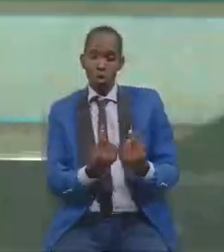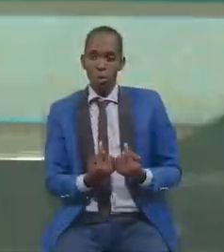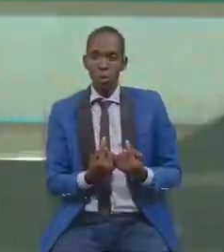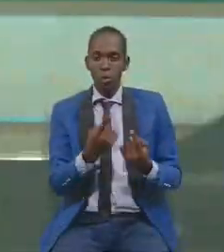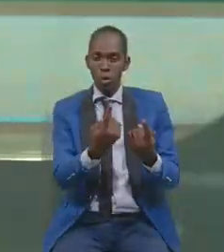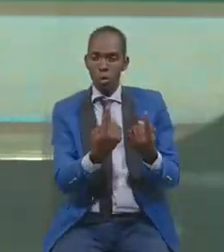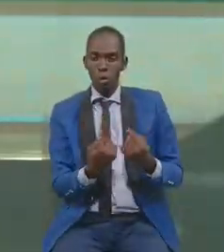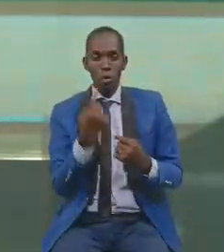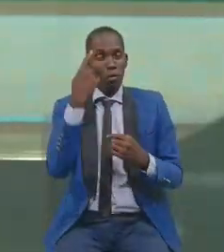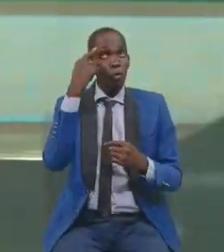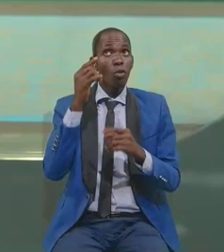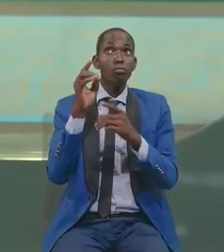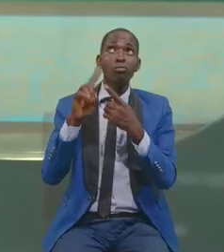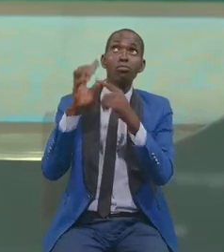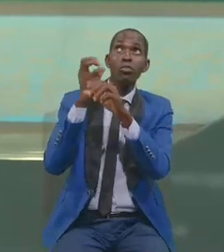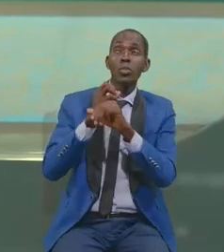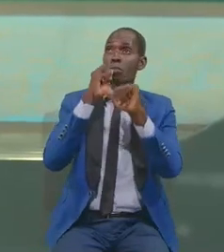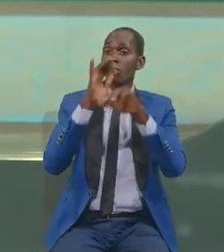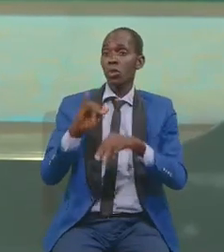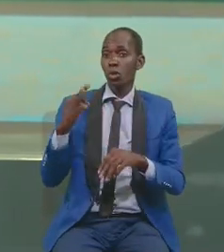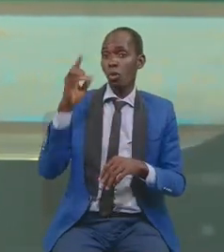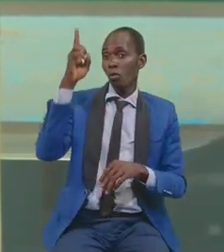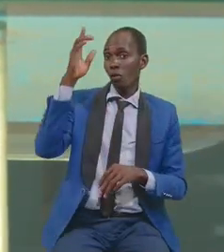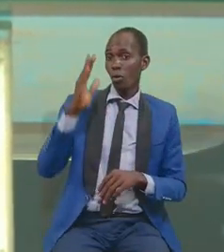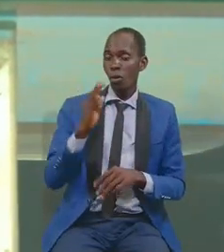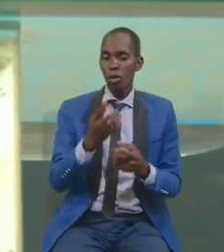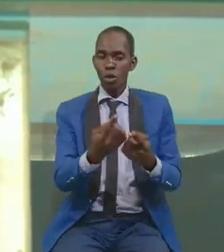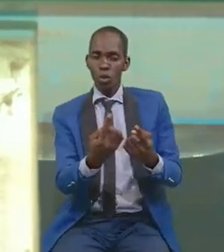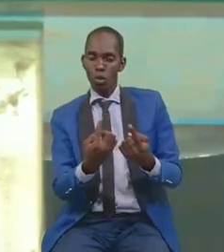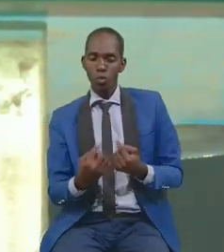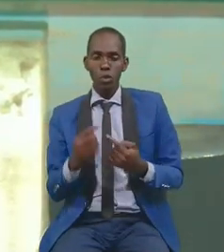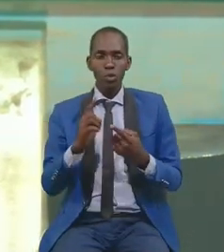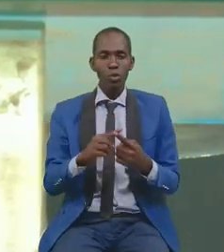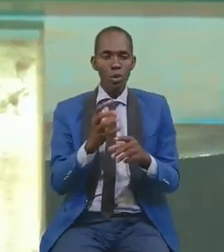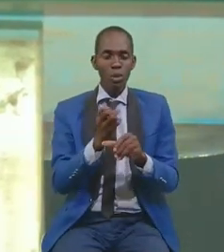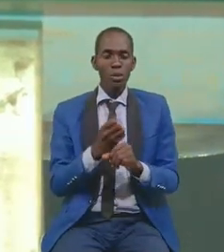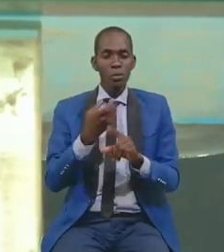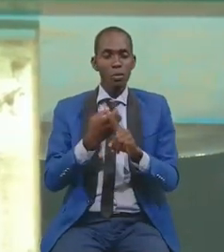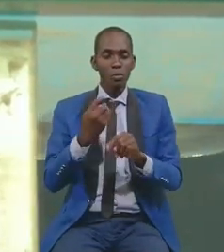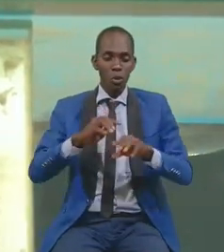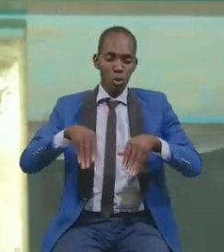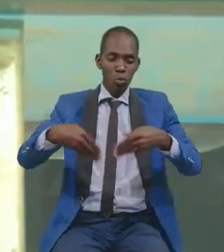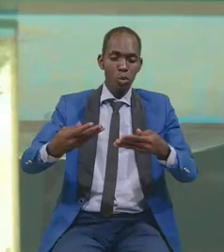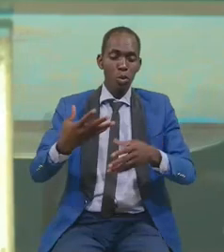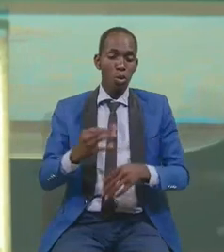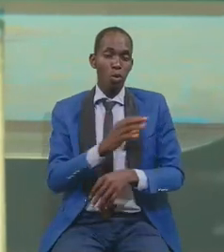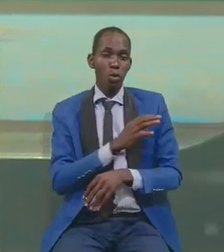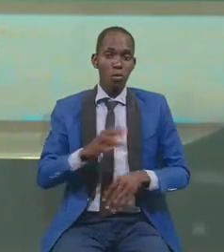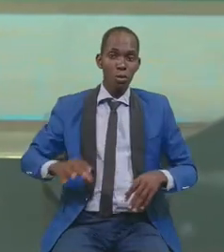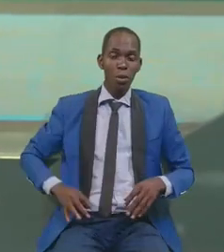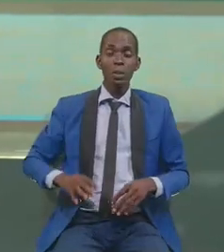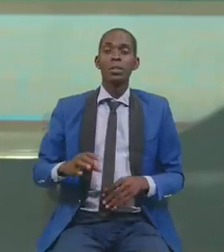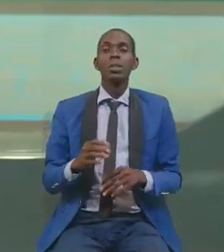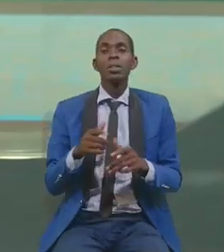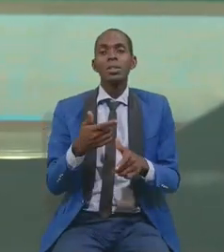bénédiction de Dieu, vous venez pour les provisions du calvaire, on vient pour tout ce que Christ a pourvu, c'est dit que